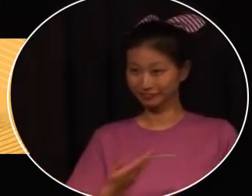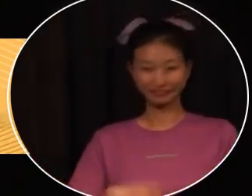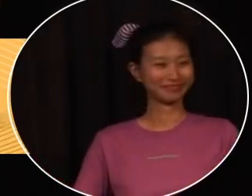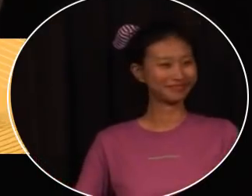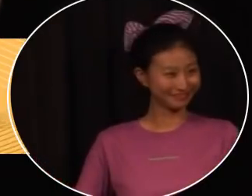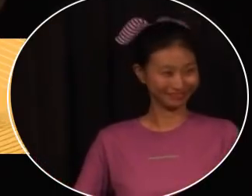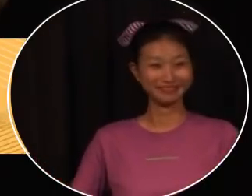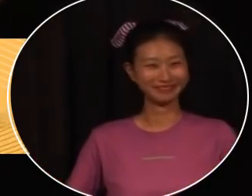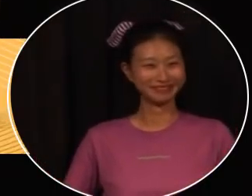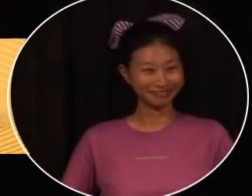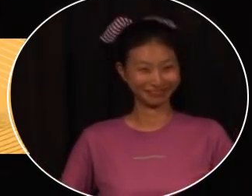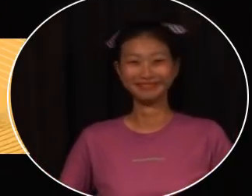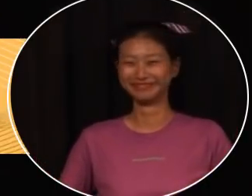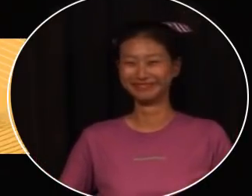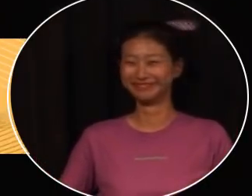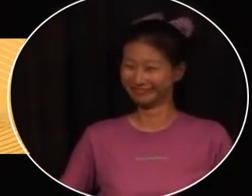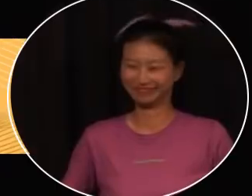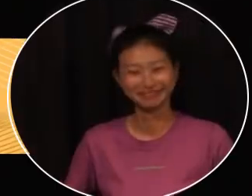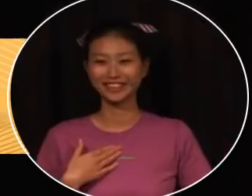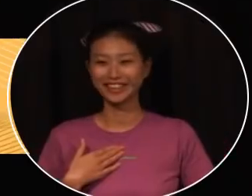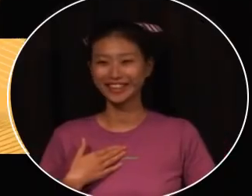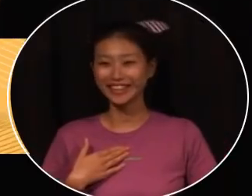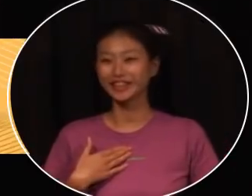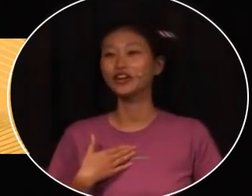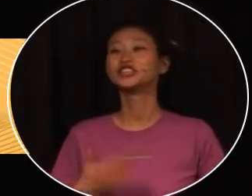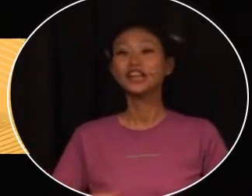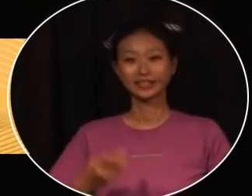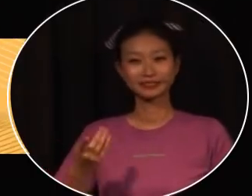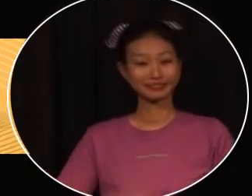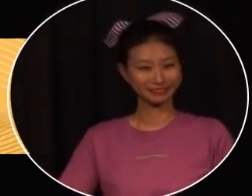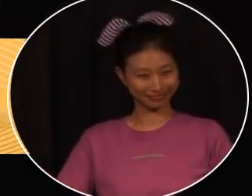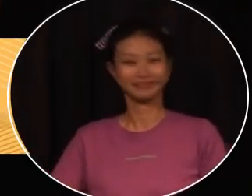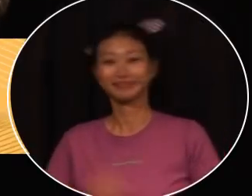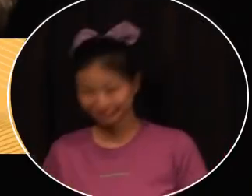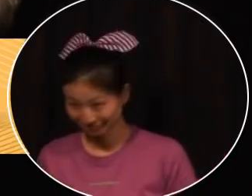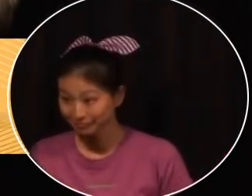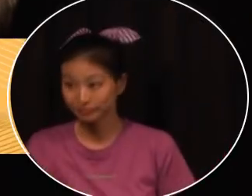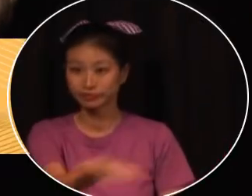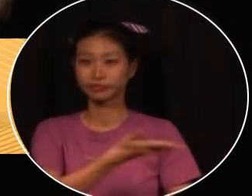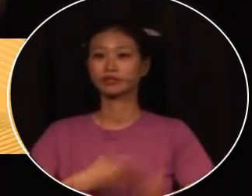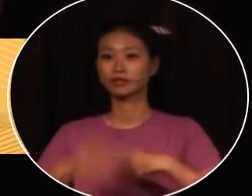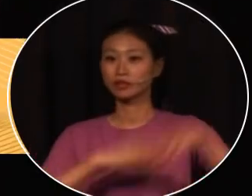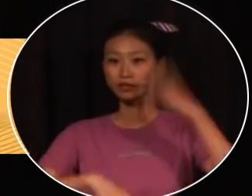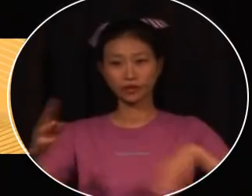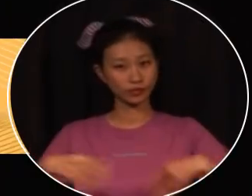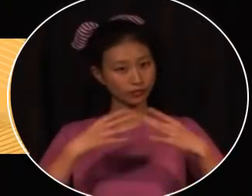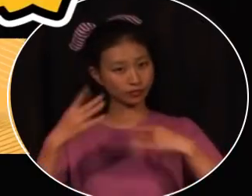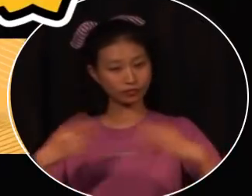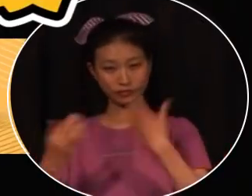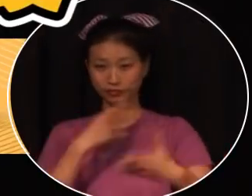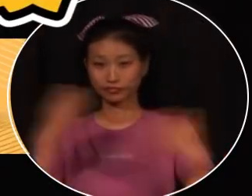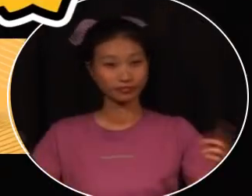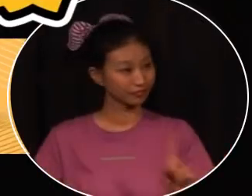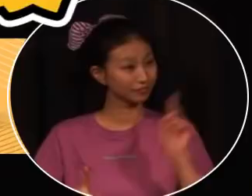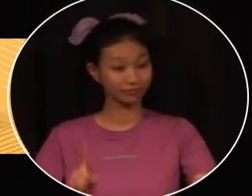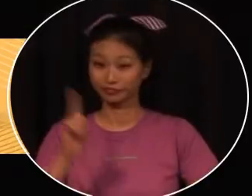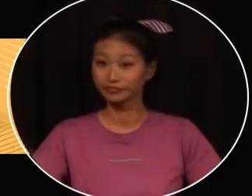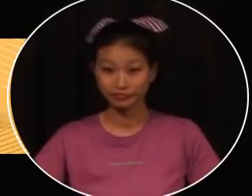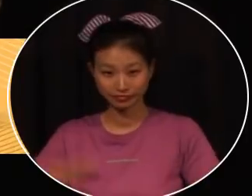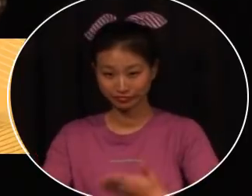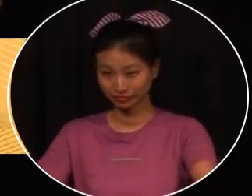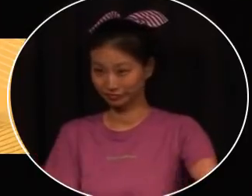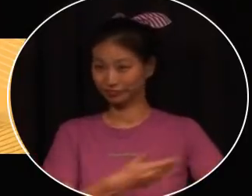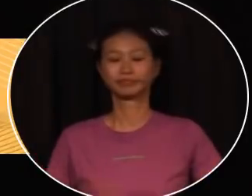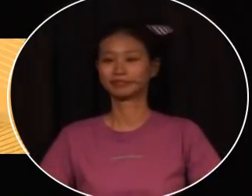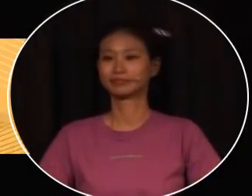何问题。如果我当选呢，我也挖一条通道，我要直接从台北挖到华盛顿，